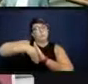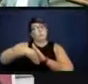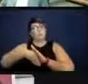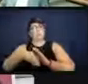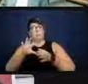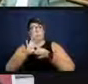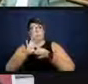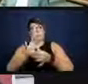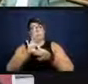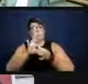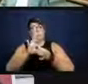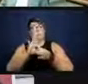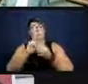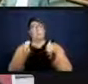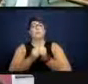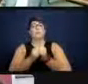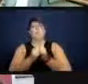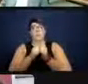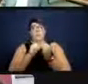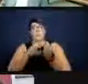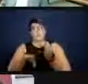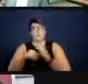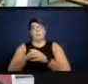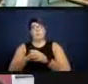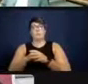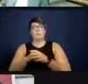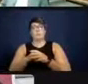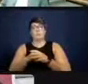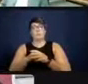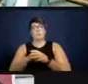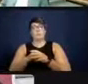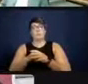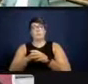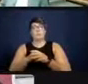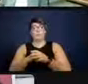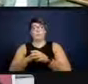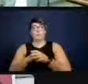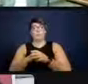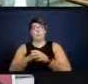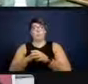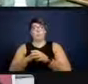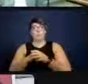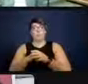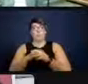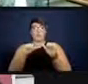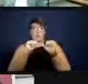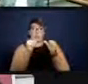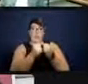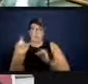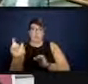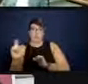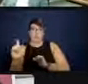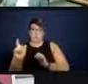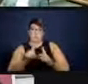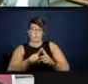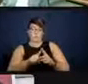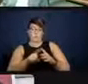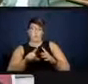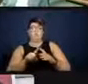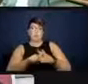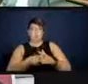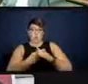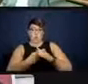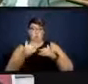في بعض الأحيان أيضا فرصا للتطور. أيضا نحن على مستوى الطلاب والأساتذة، إن